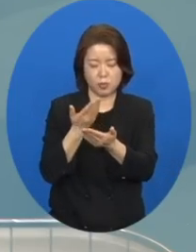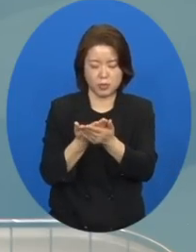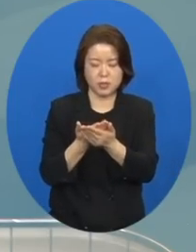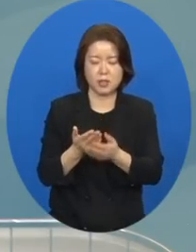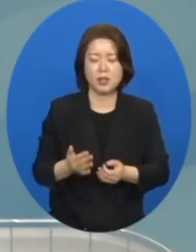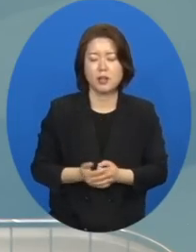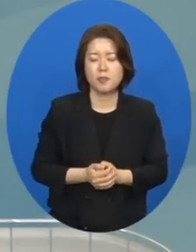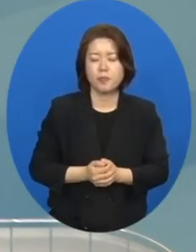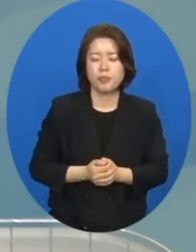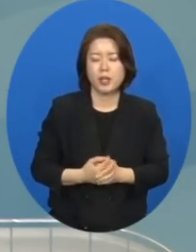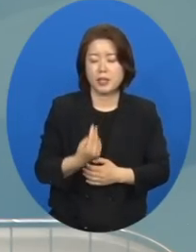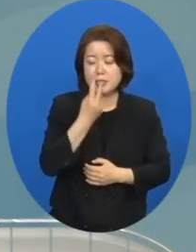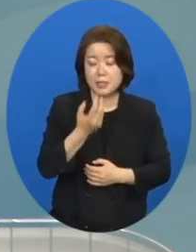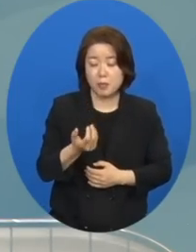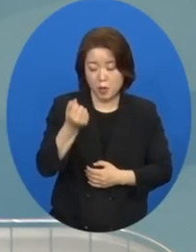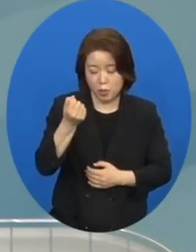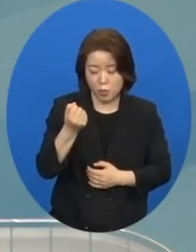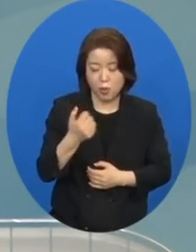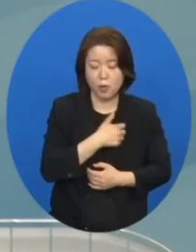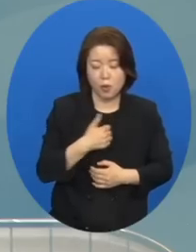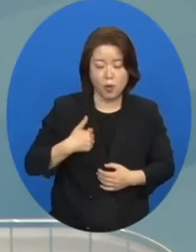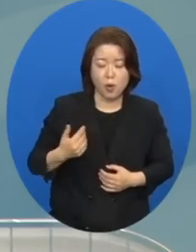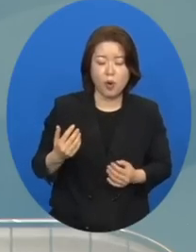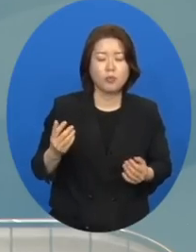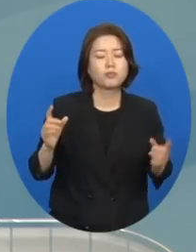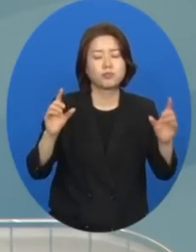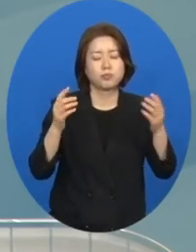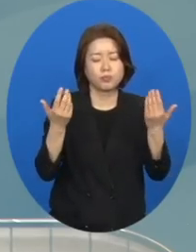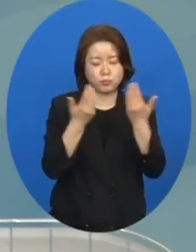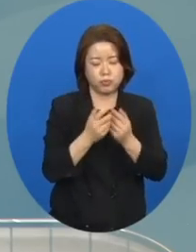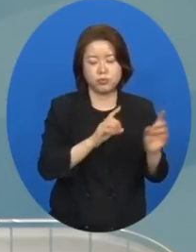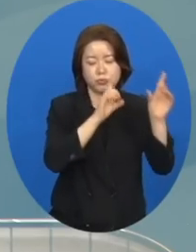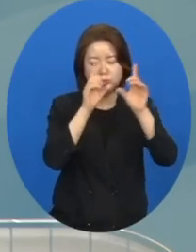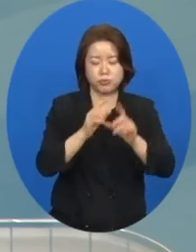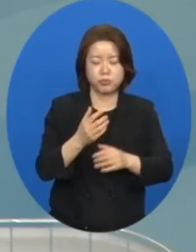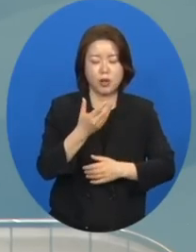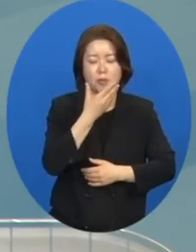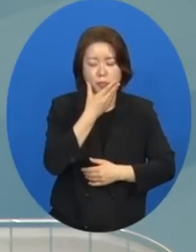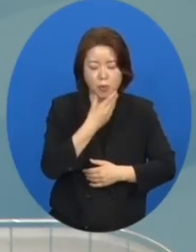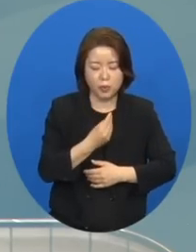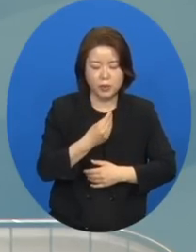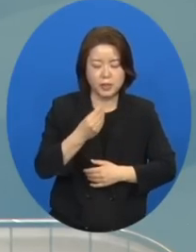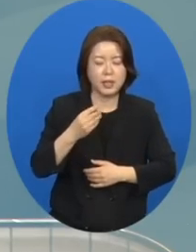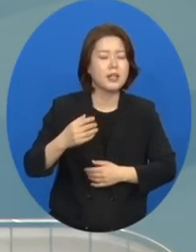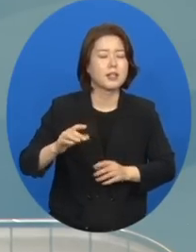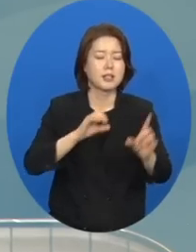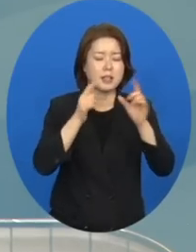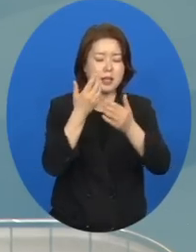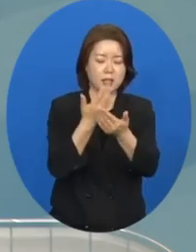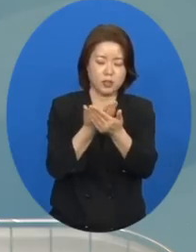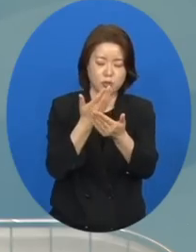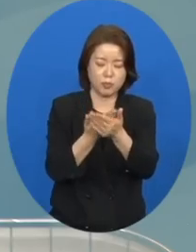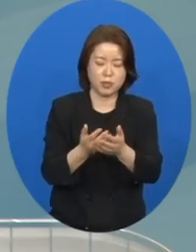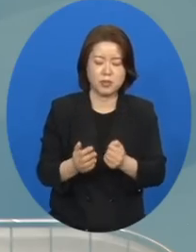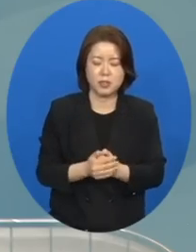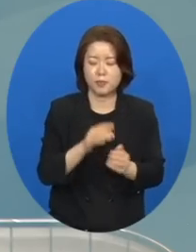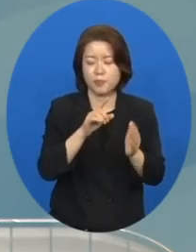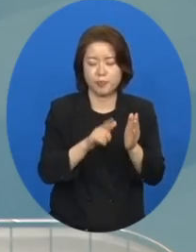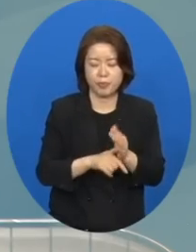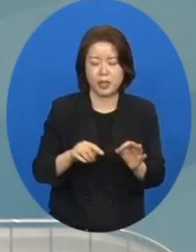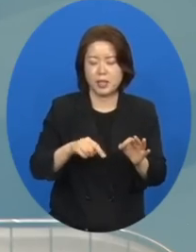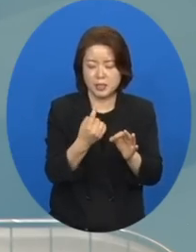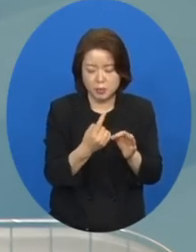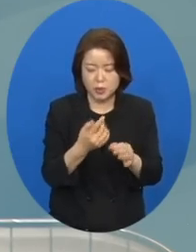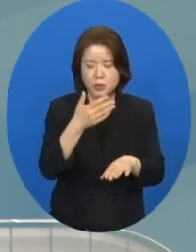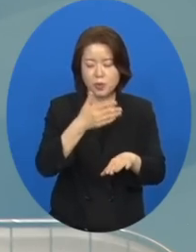없어서 그래 생명을 얻고 풍성 이 없는 논란 복된 삶을 살아가게 하여 주시옵소서 이 시간의 십일조 가